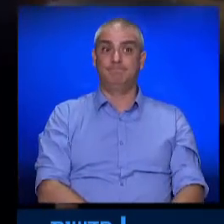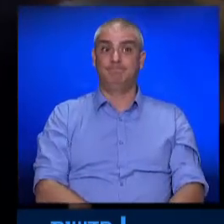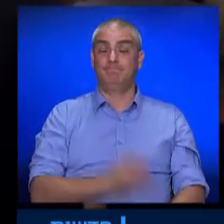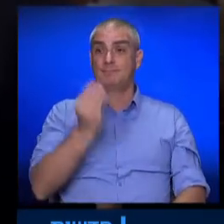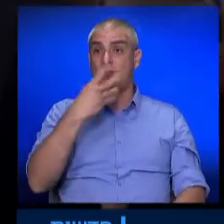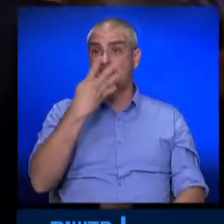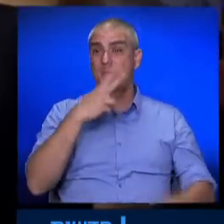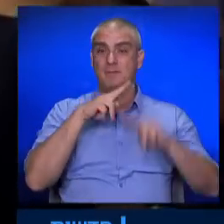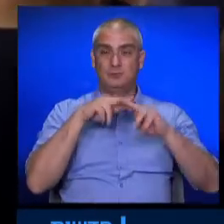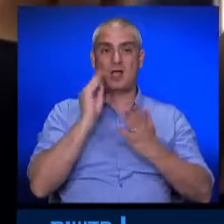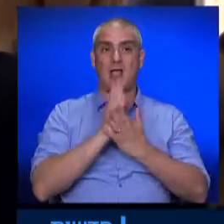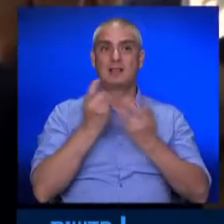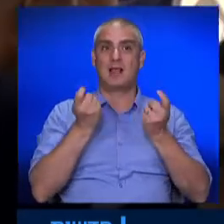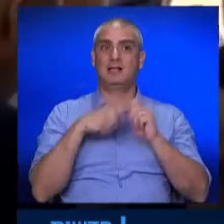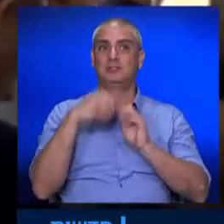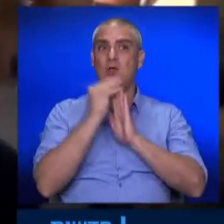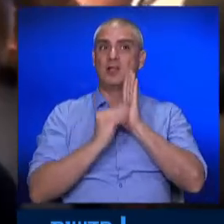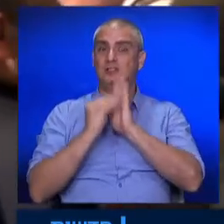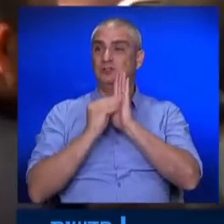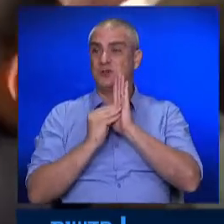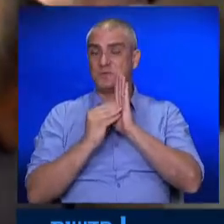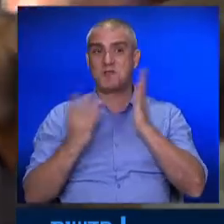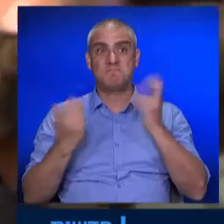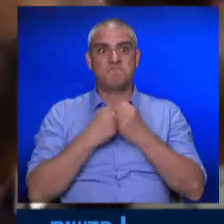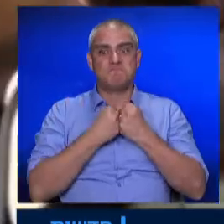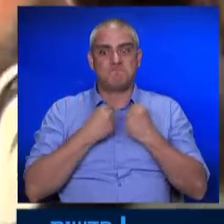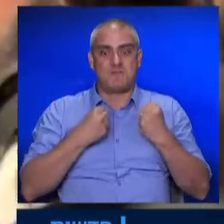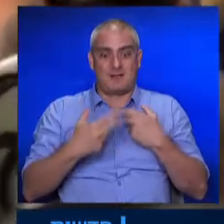4 ימים נותרו עד מועד סגירת הרשימות, צי המתח